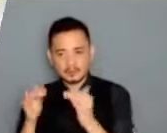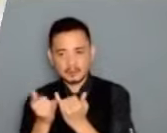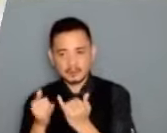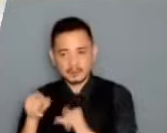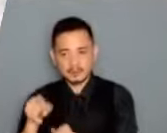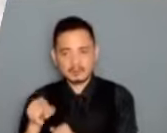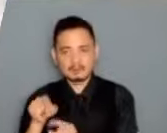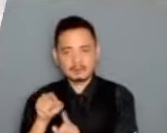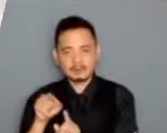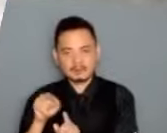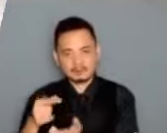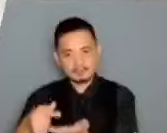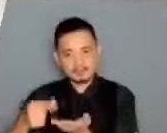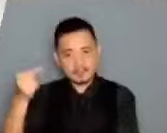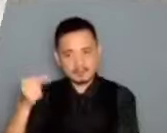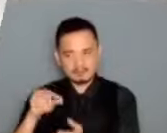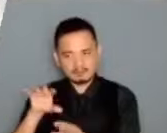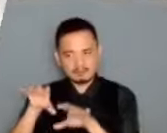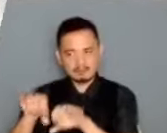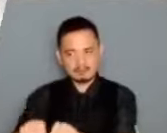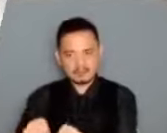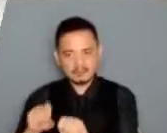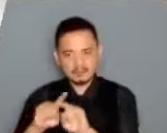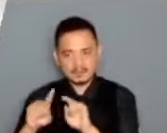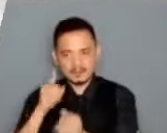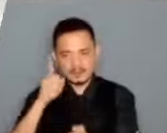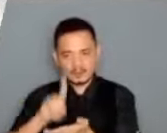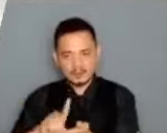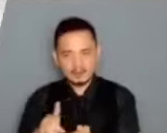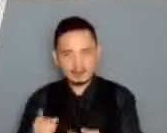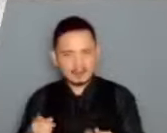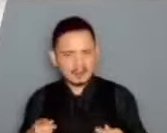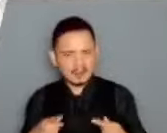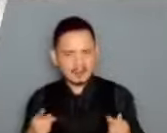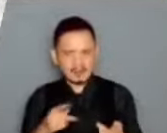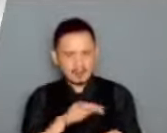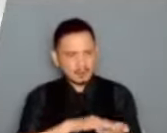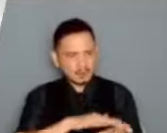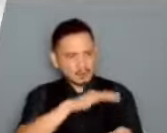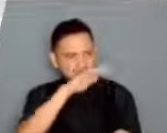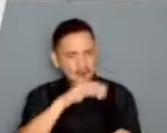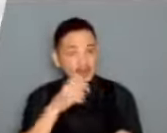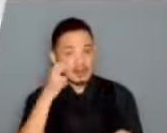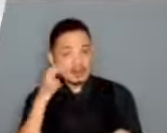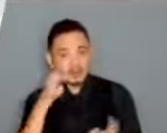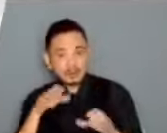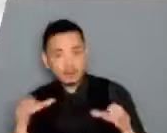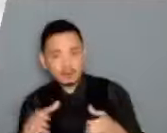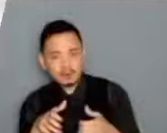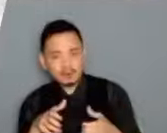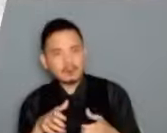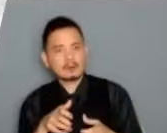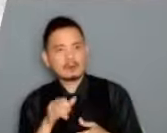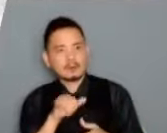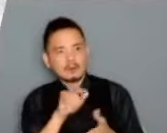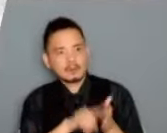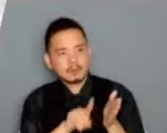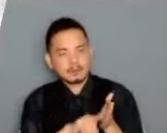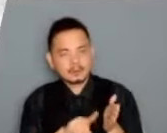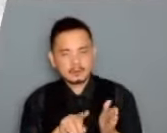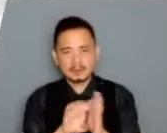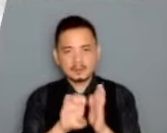Abril May ilang dokumentong sinusuri ng ng paok o presidential anti-organized crime Commission gaya ng mga bill sa kuryente mula July